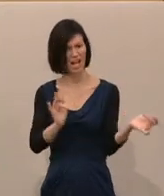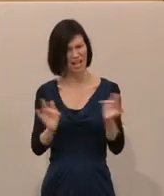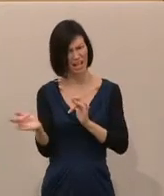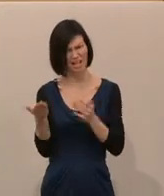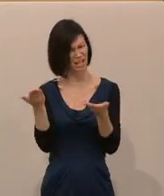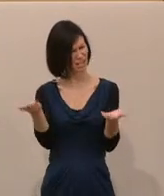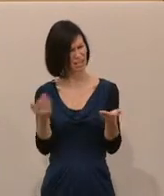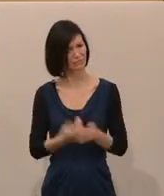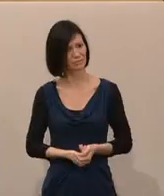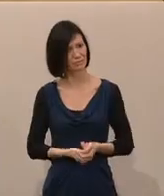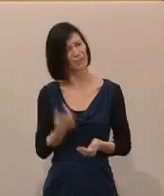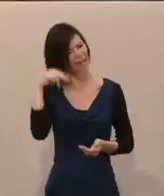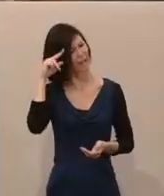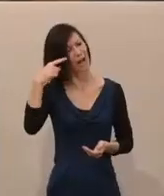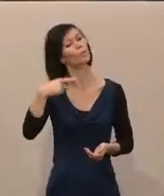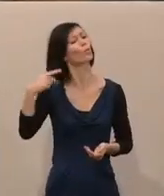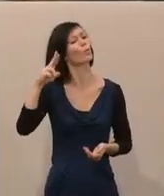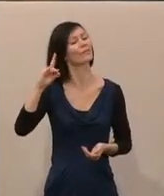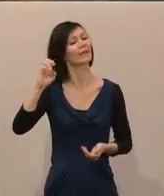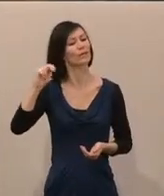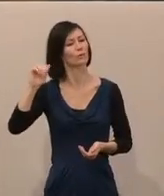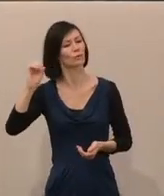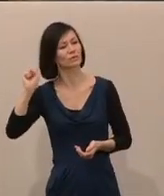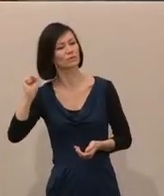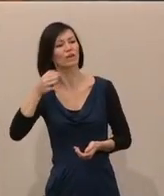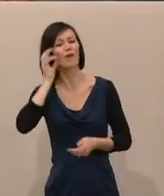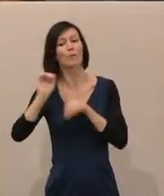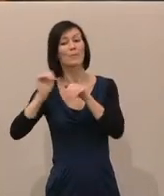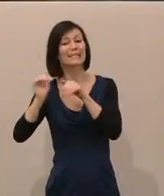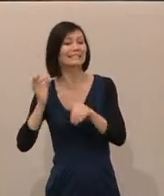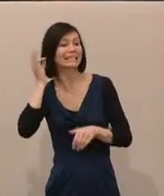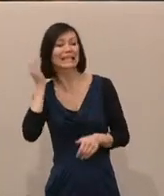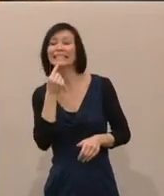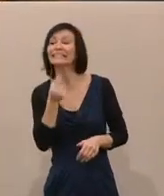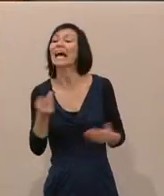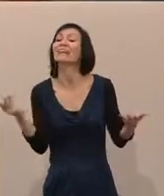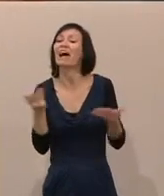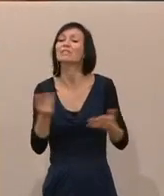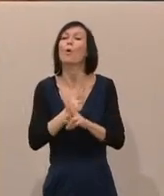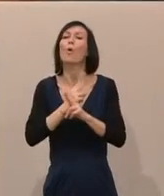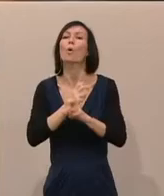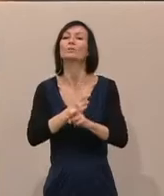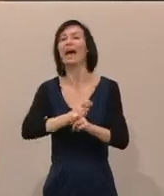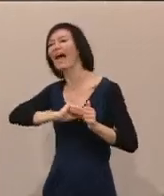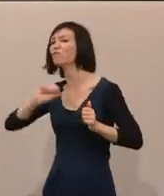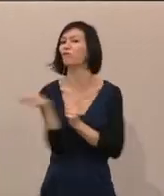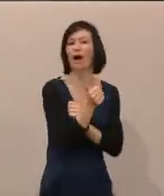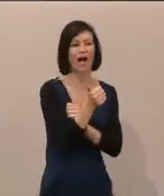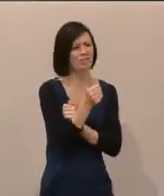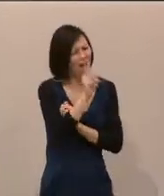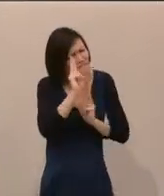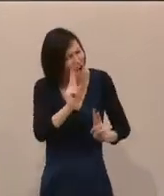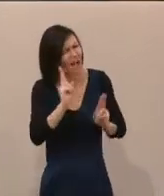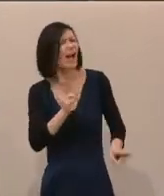der Präsentation der Mindestsicherung neu gesagt? Österreicher zuerst, das war ihre Devise. Schämen Sie